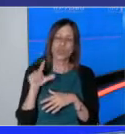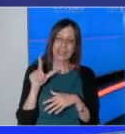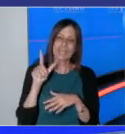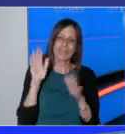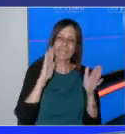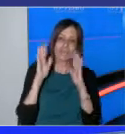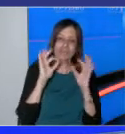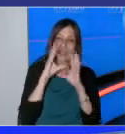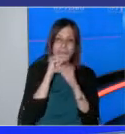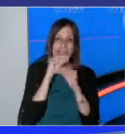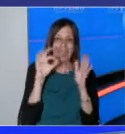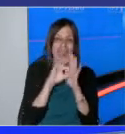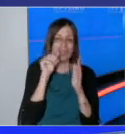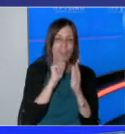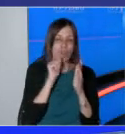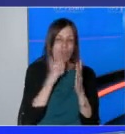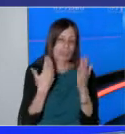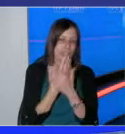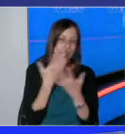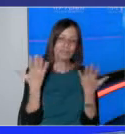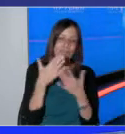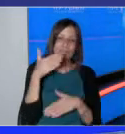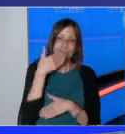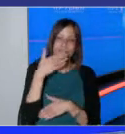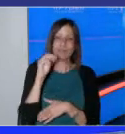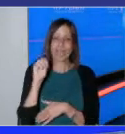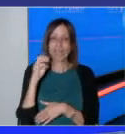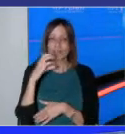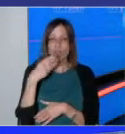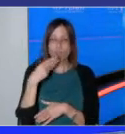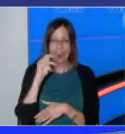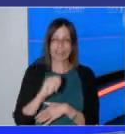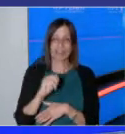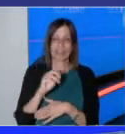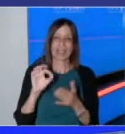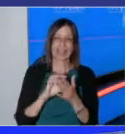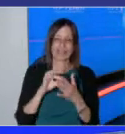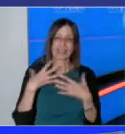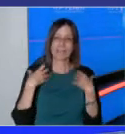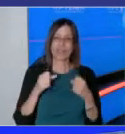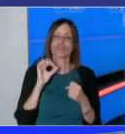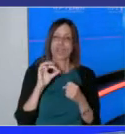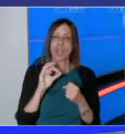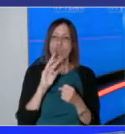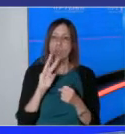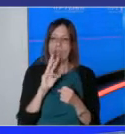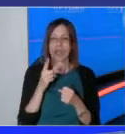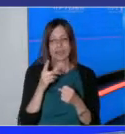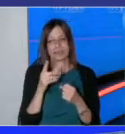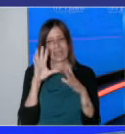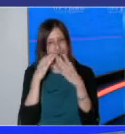לדבר על התו הירוק החדש וכל מה שקורה במדינה, מרב כהן, כתבת הבריאות של וואלה, מצטרפת אליי. ערב טוב, מרב. ערב